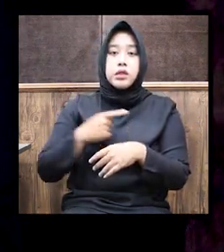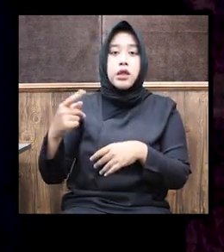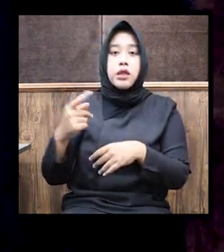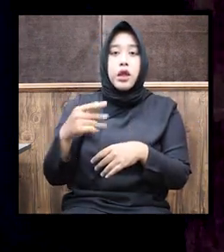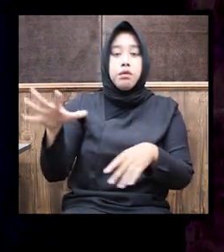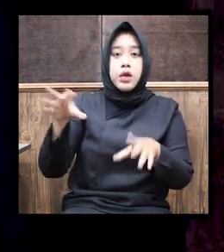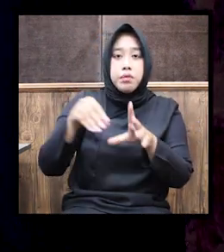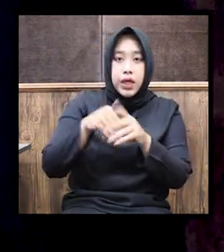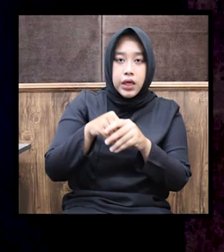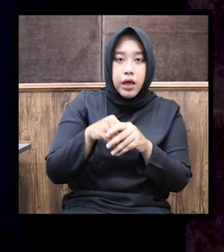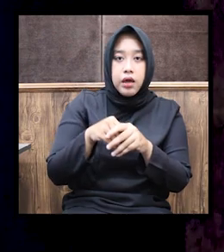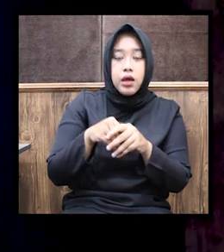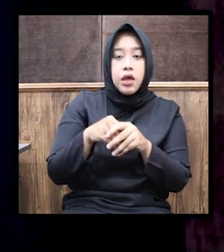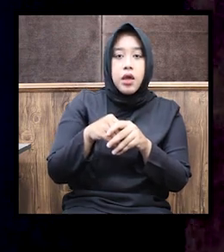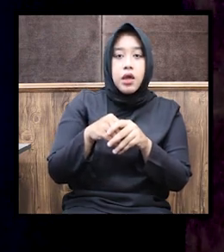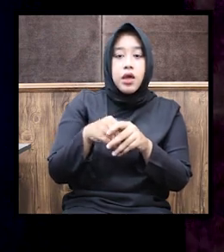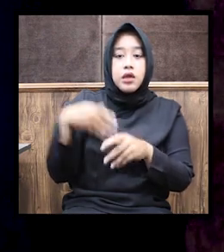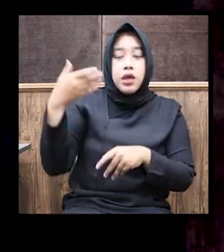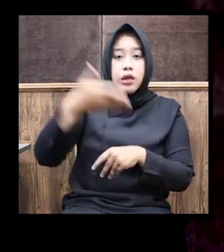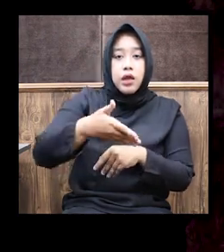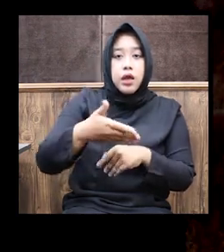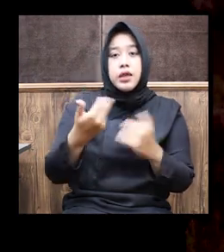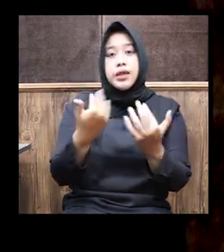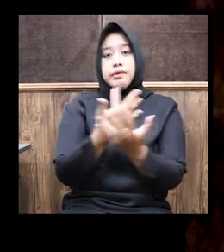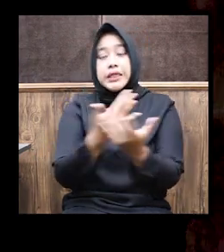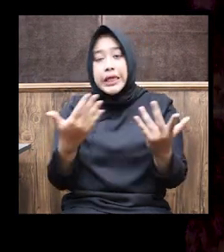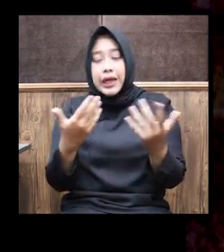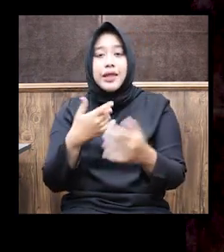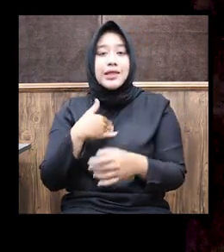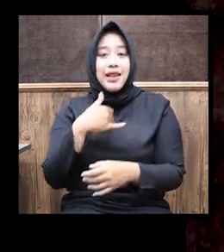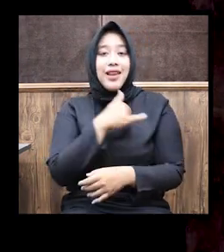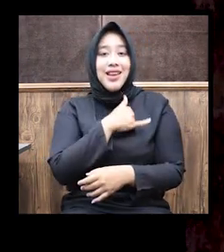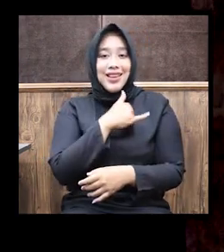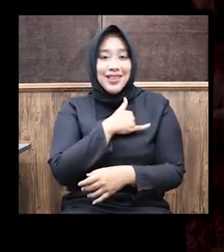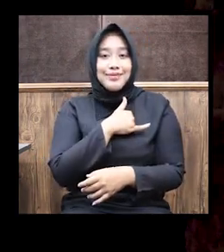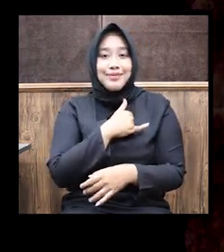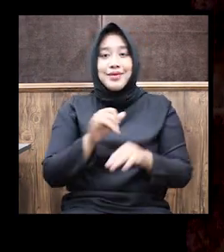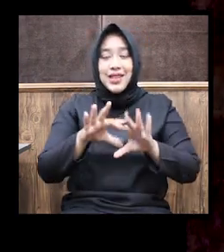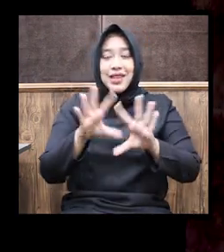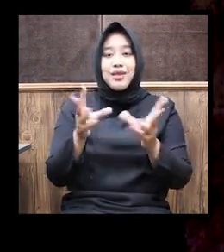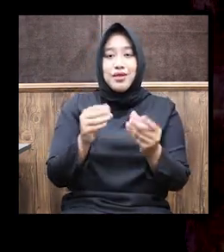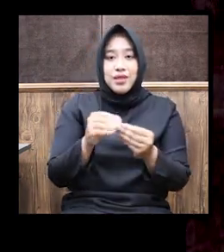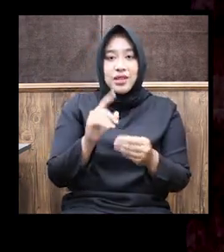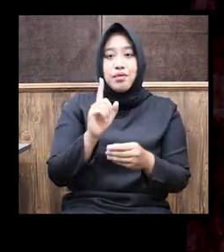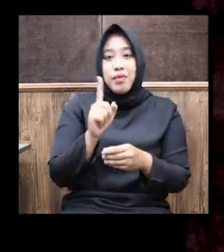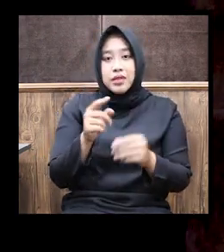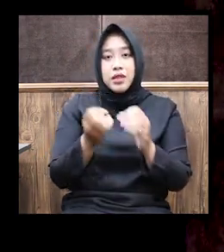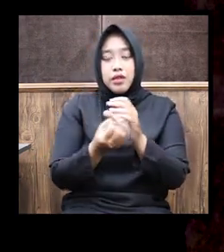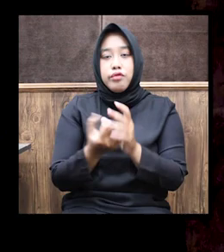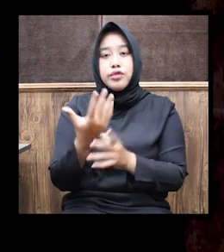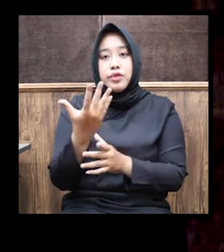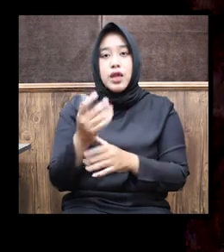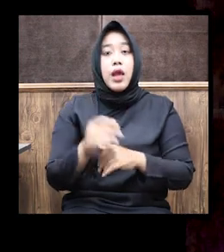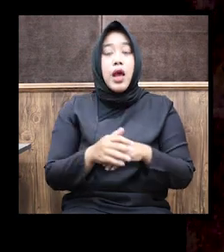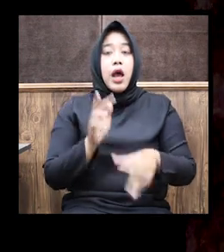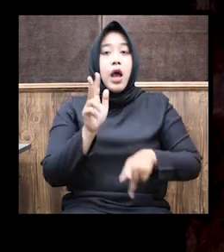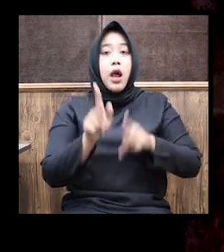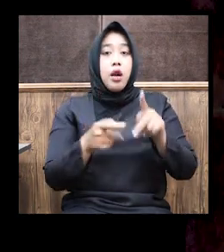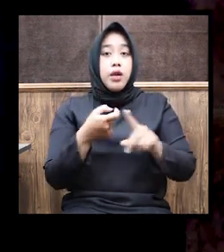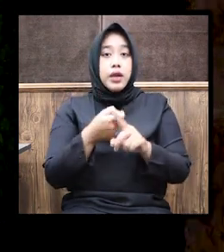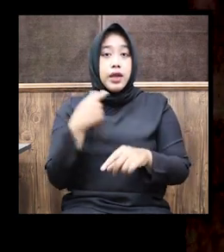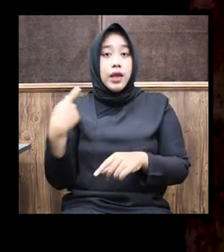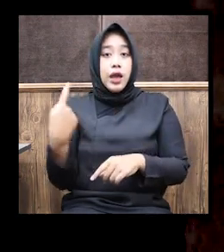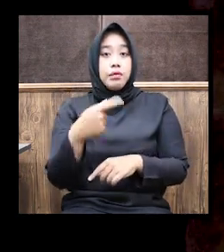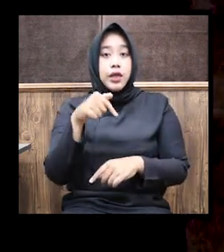kepada lapisan masyarakat di manapun itu saya yakin inklusi akan terjadi seperti itu mungkin kalau dari